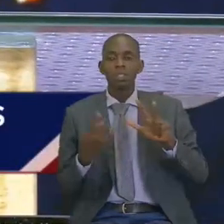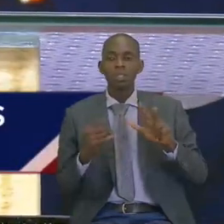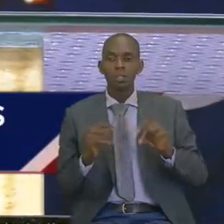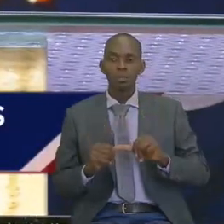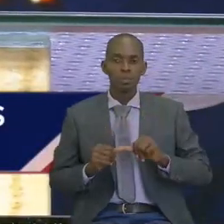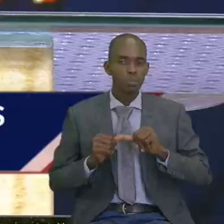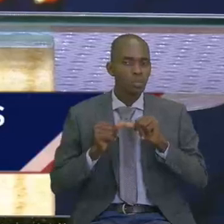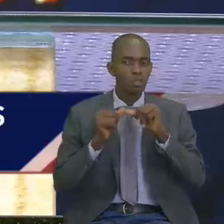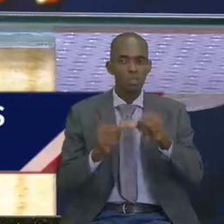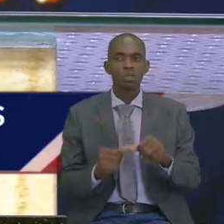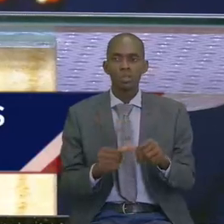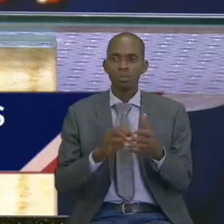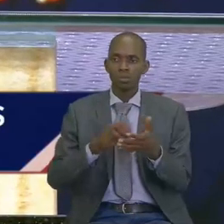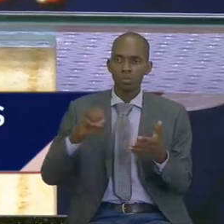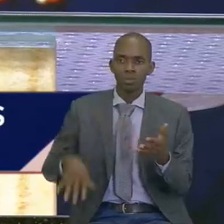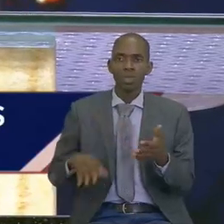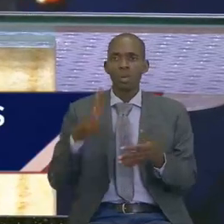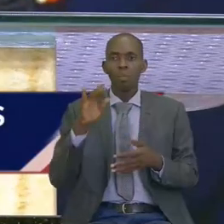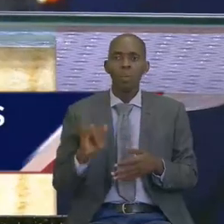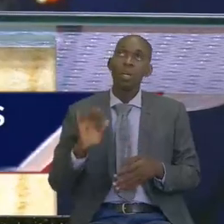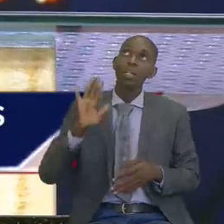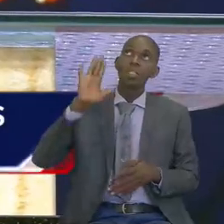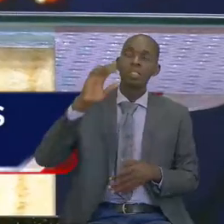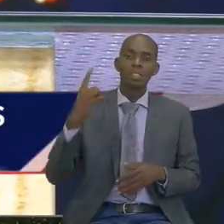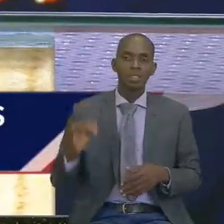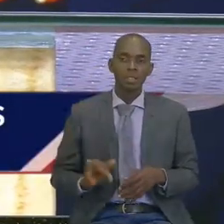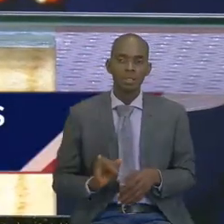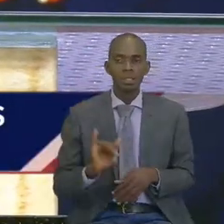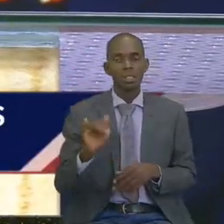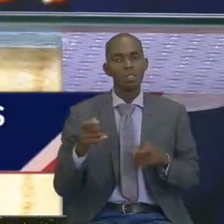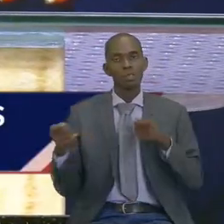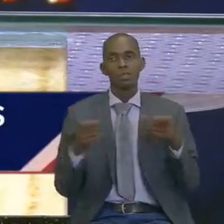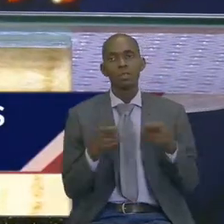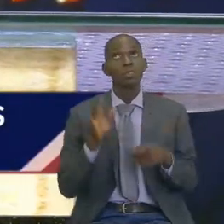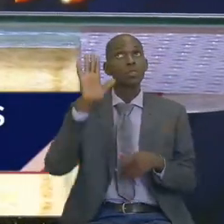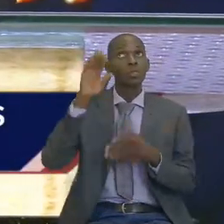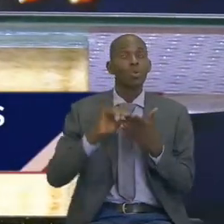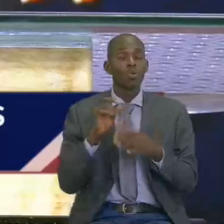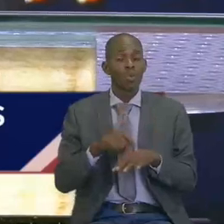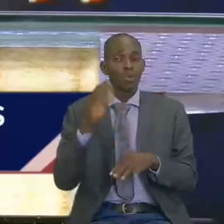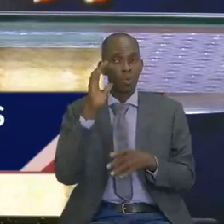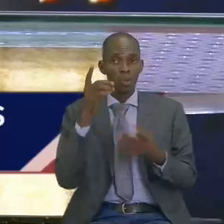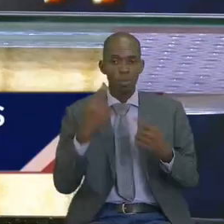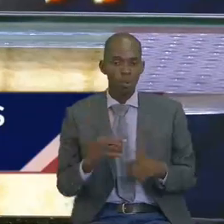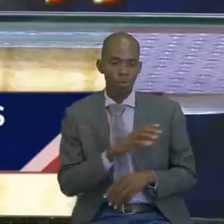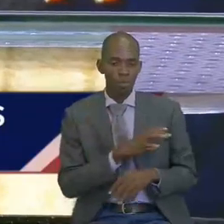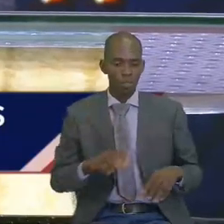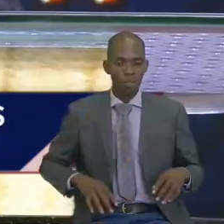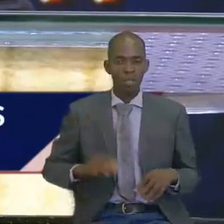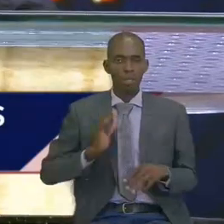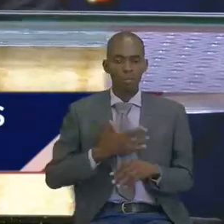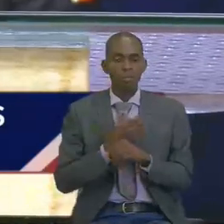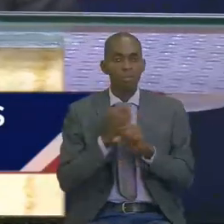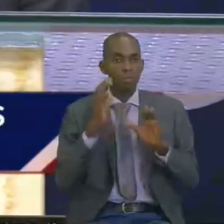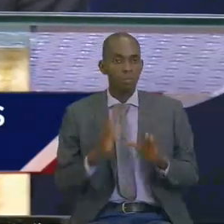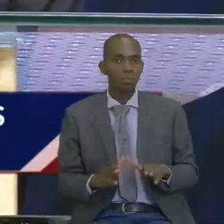3. Le renversement perpétuel par sa domination perpétuelle. Et la pierre viendra, une pierre, c'est Christ le